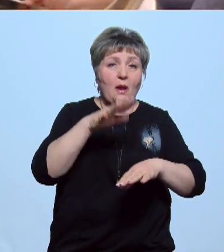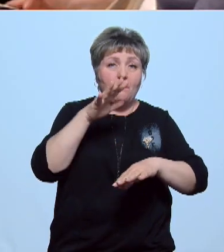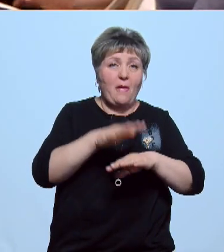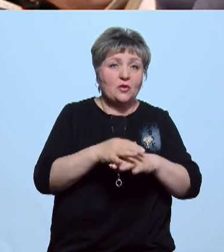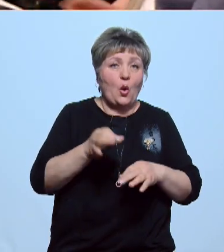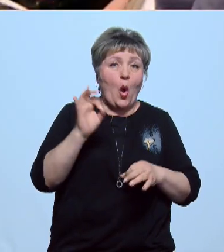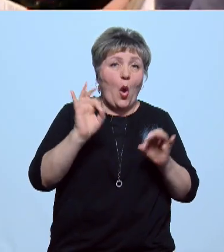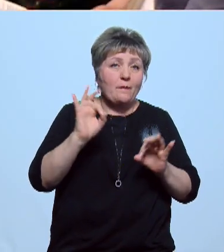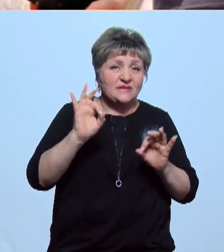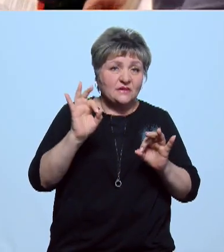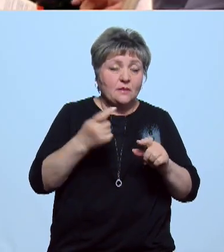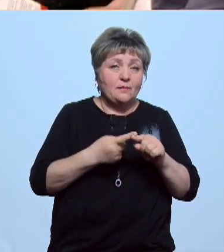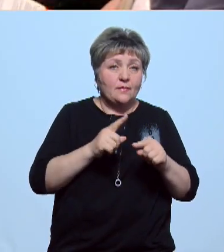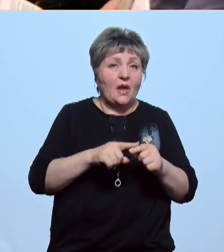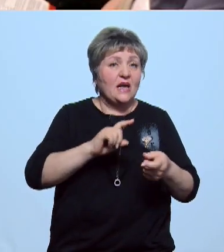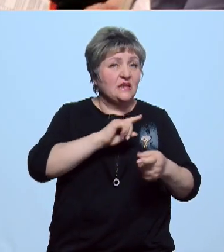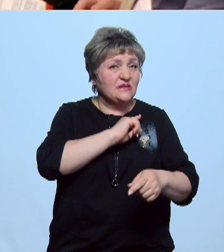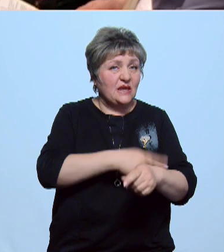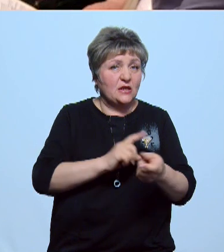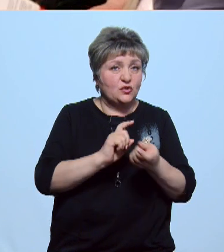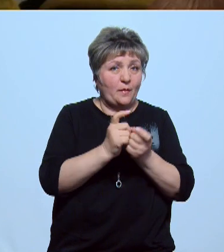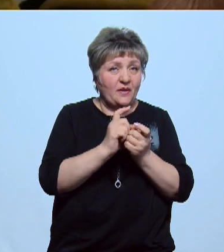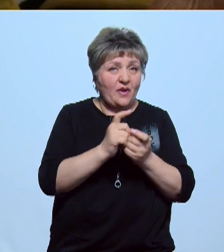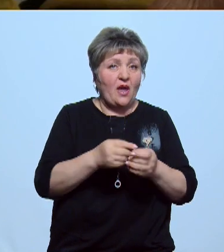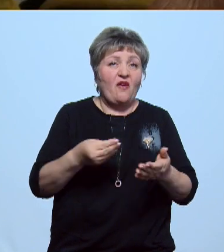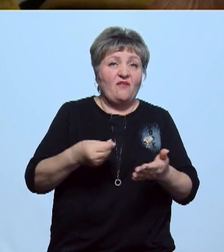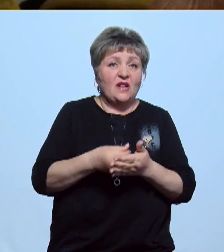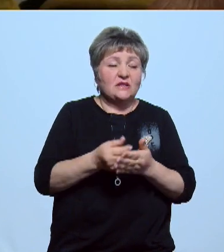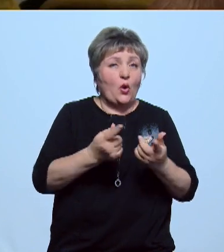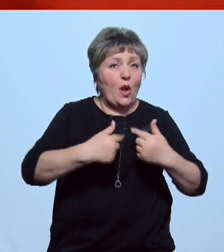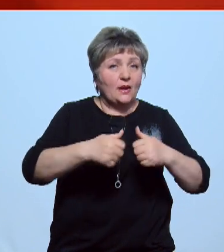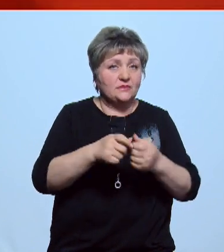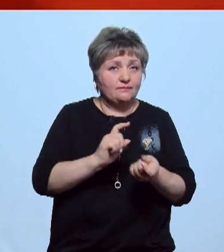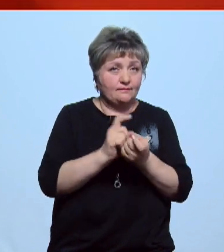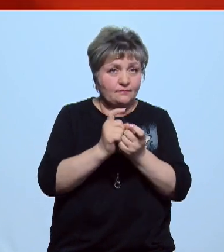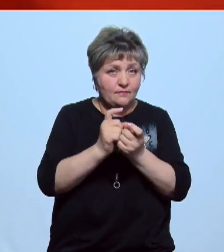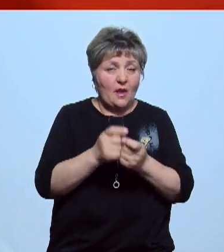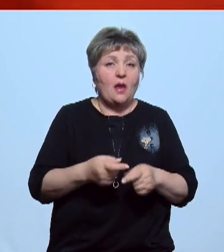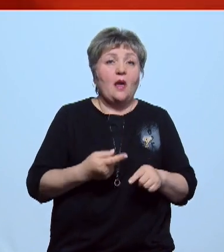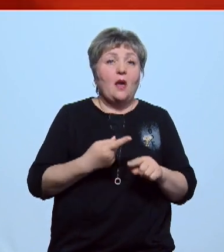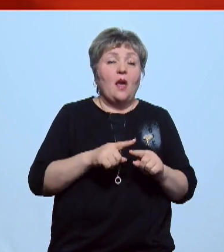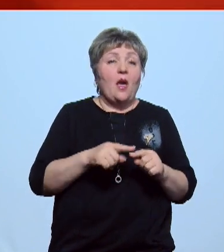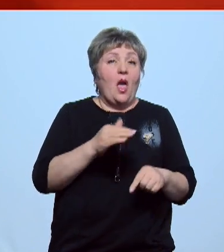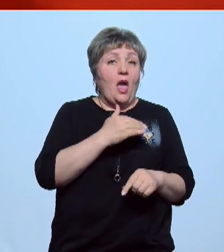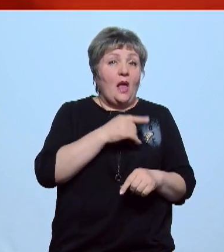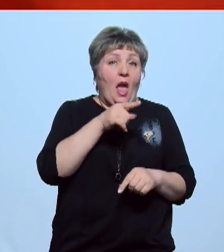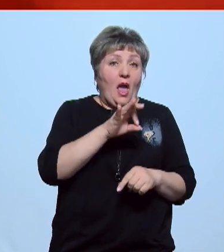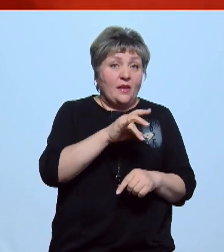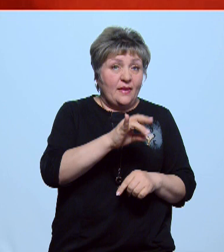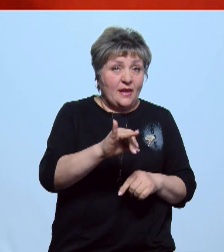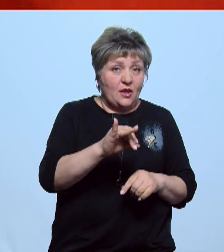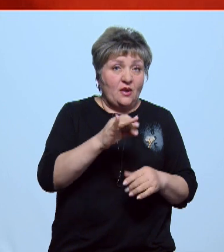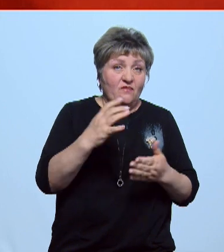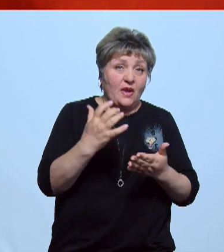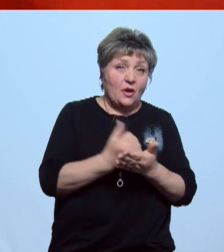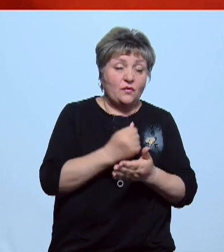законодатели испытывают сильное сопротивление со стороны финансовых организаций. Хотя они выигрывают только от